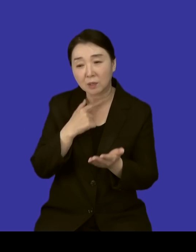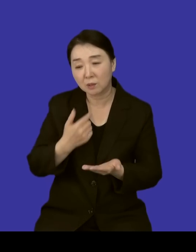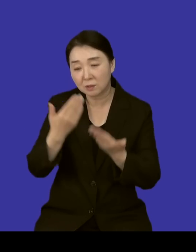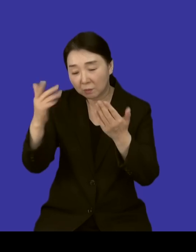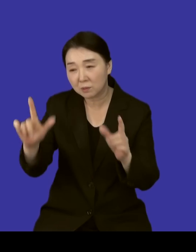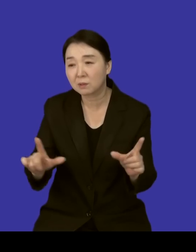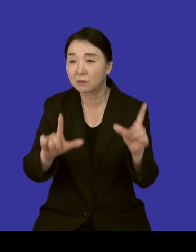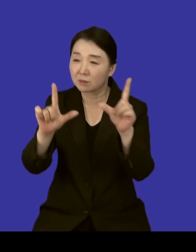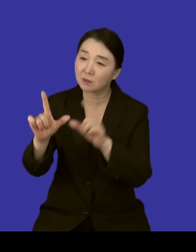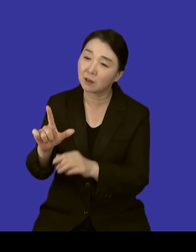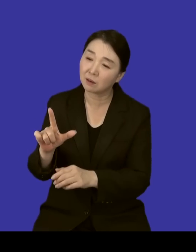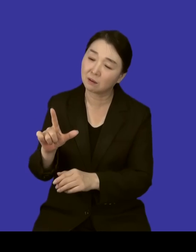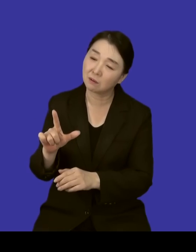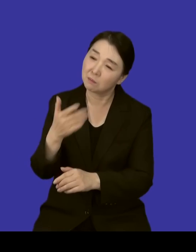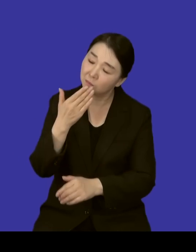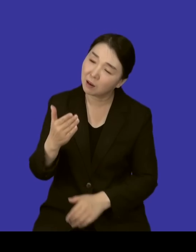네.